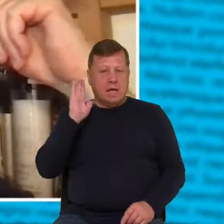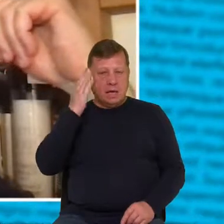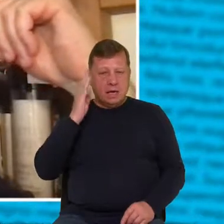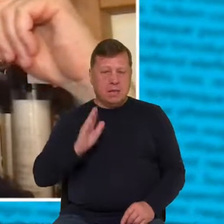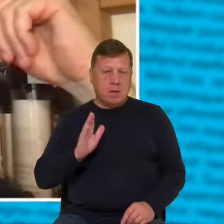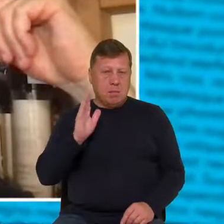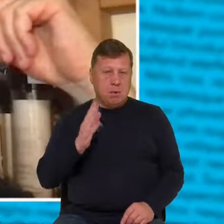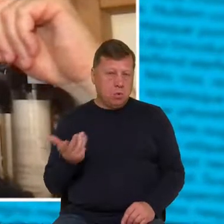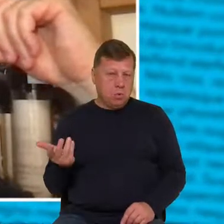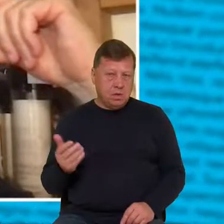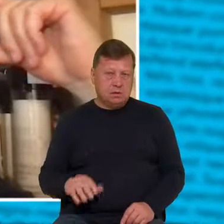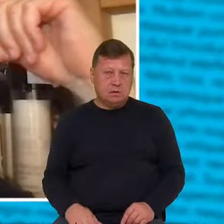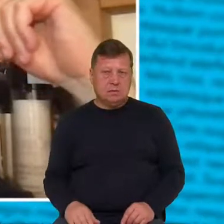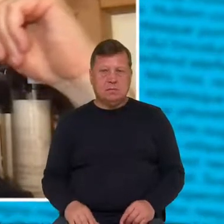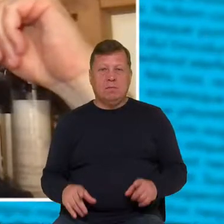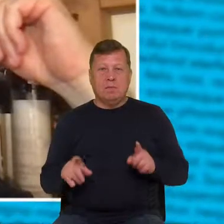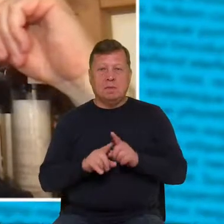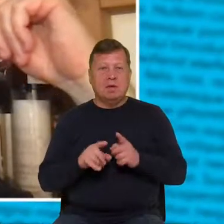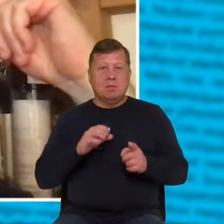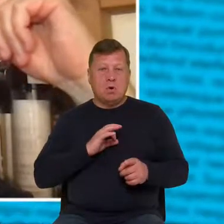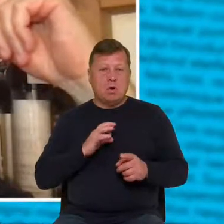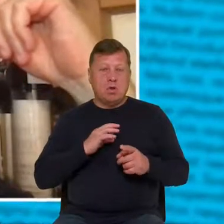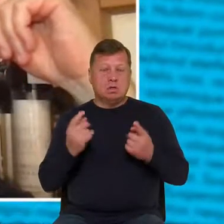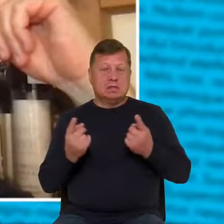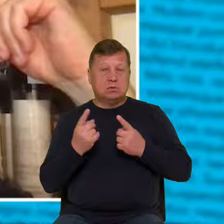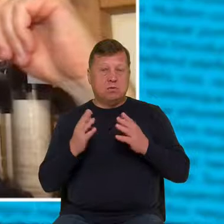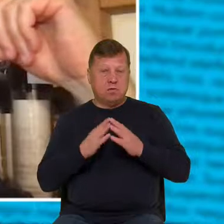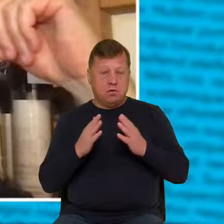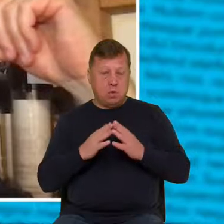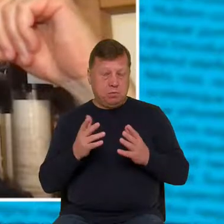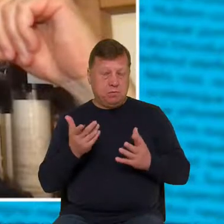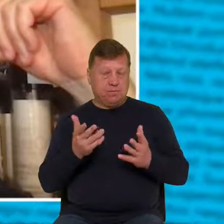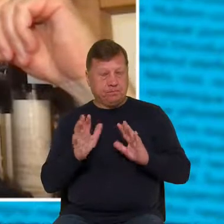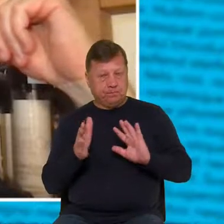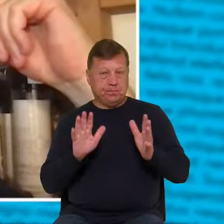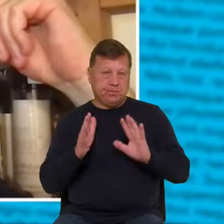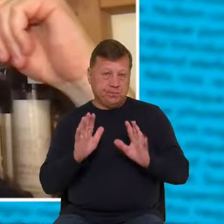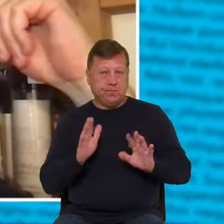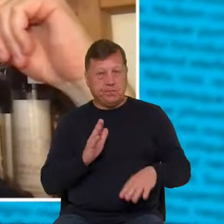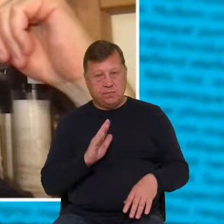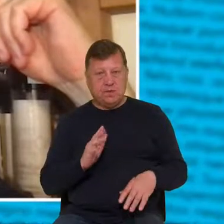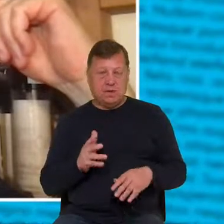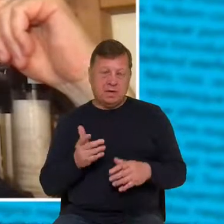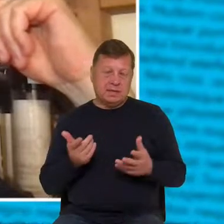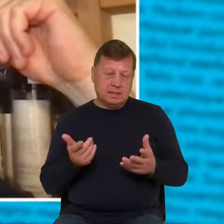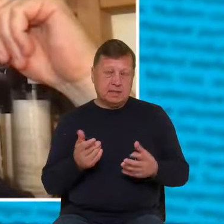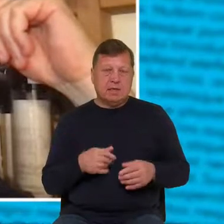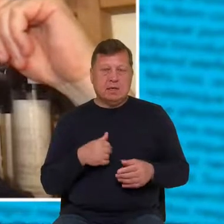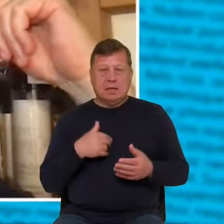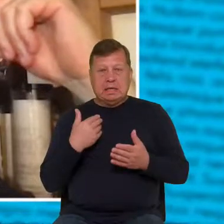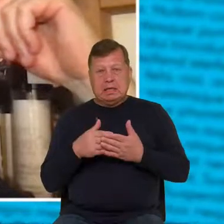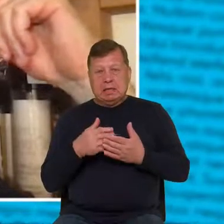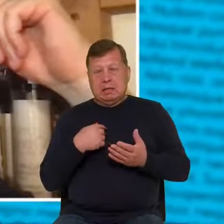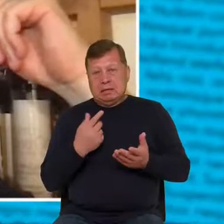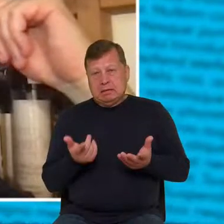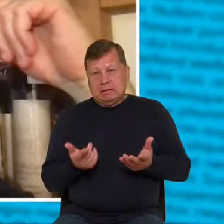I sama sytuacja u mnie w domu również jest dosyć skomplikowana, tak więc w pewnym sensie chciałem dać wyraz